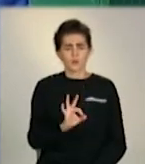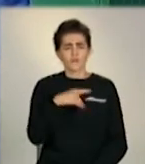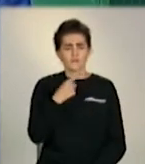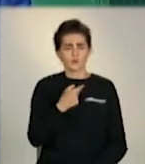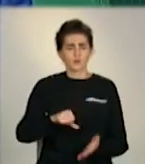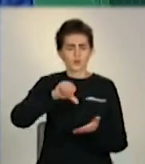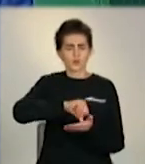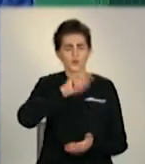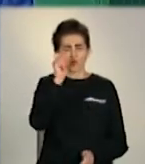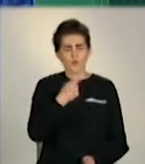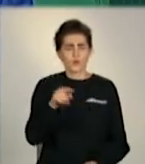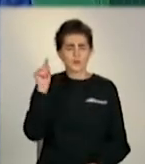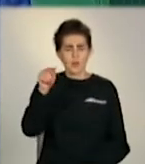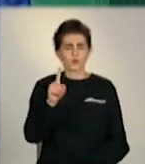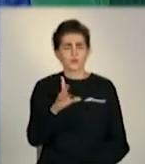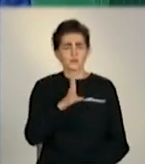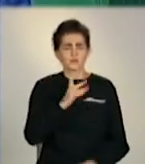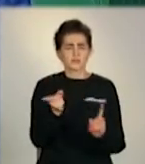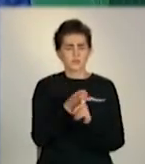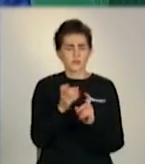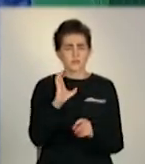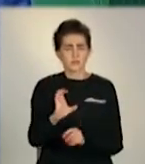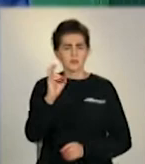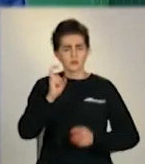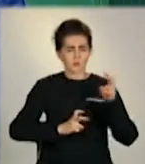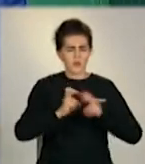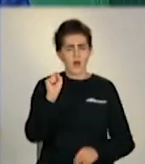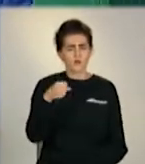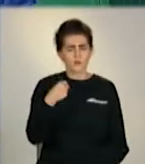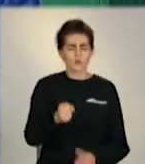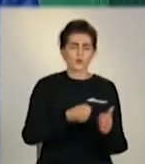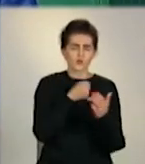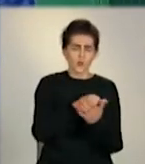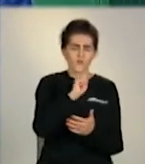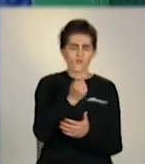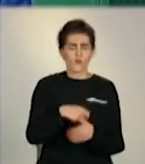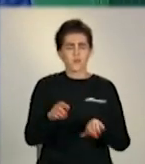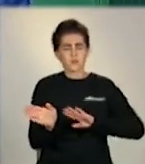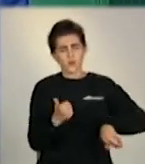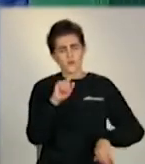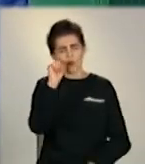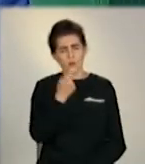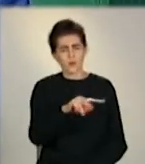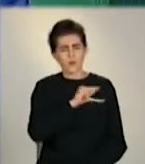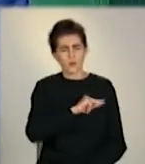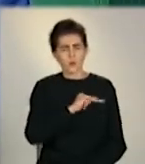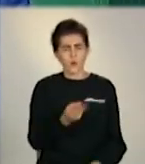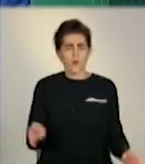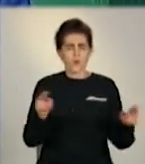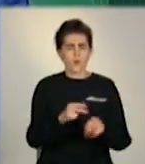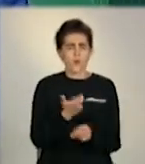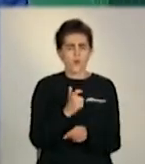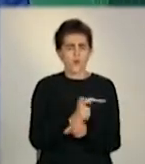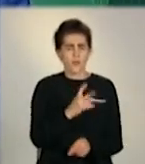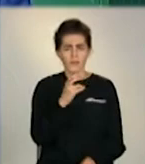учасників бойових дій, ті, які були зв'язані з комбінатом «Азовсталь», тобто довоєнні, післявоєнні роки працювали, залишилось дуже